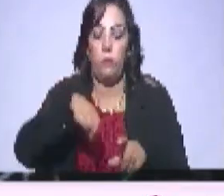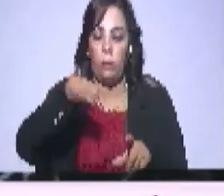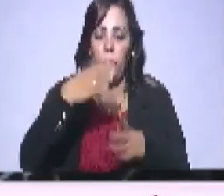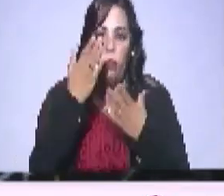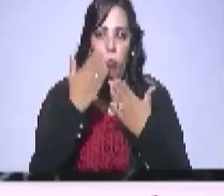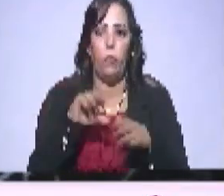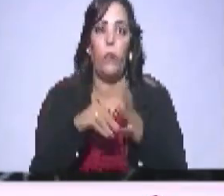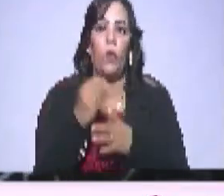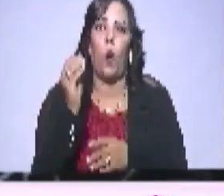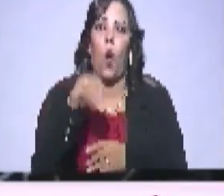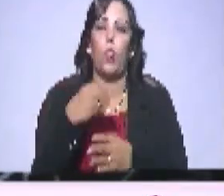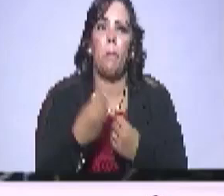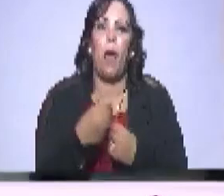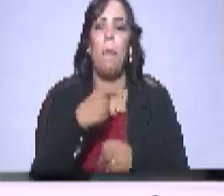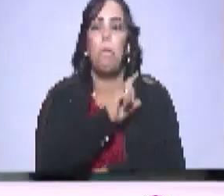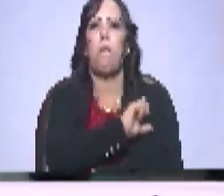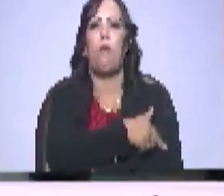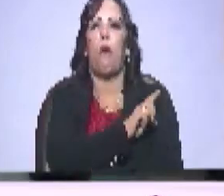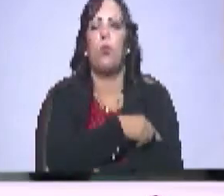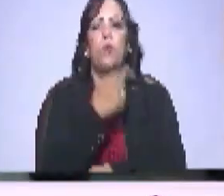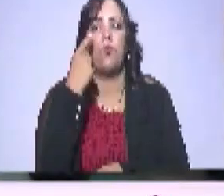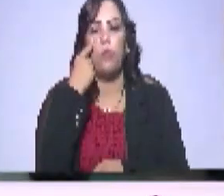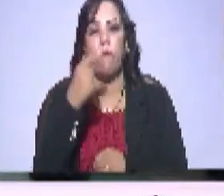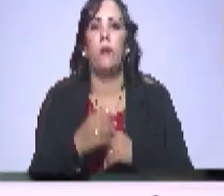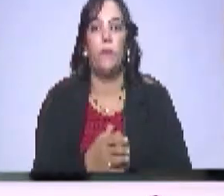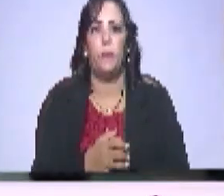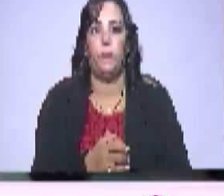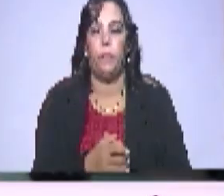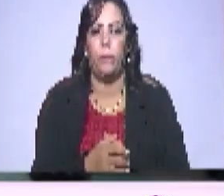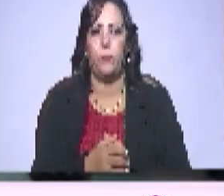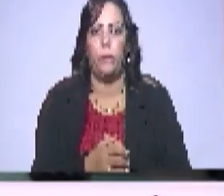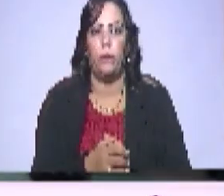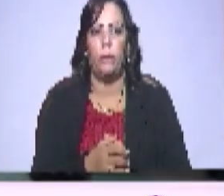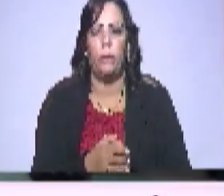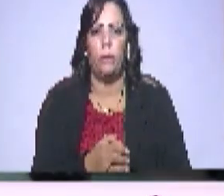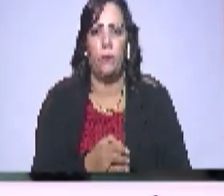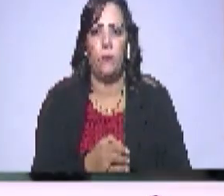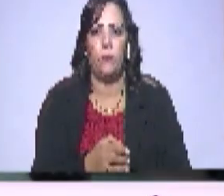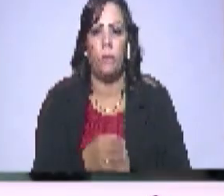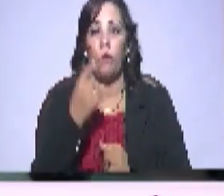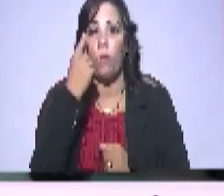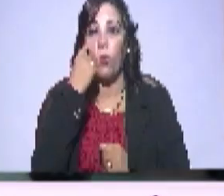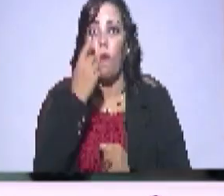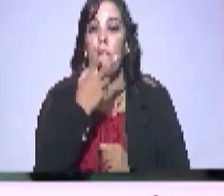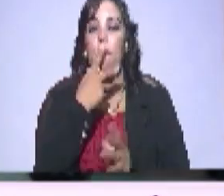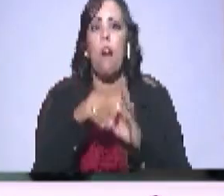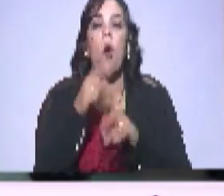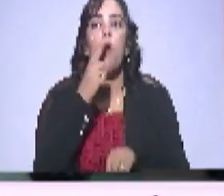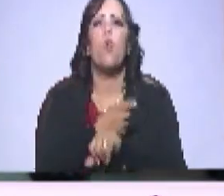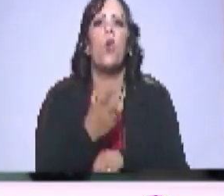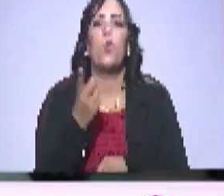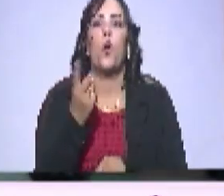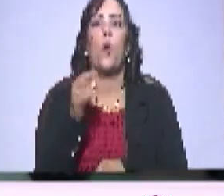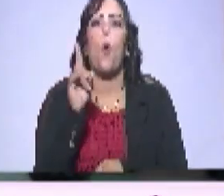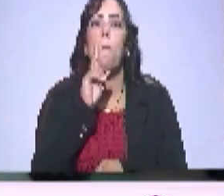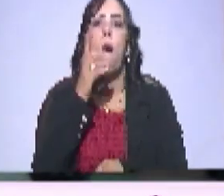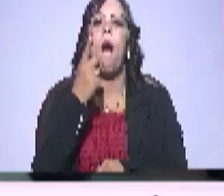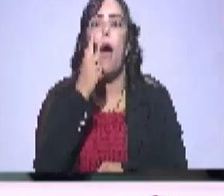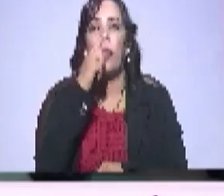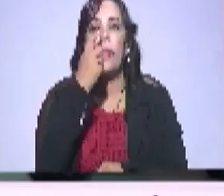استاذ روماني مساء الخير. بص يا دكتوره عامله ازاي؟ شايفه عامله ازاي؟ استاذ روماني.